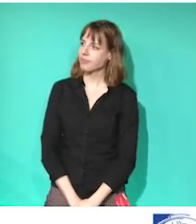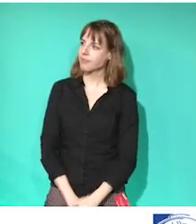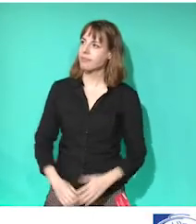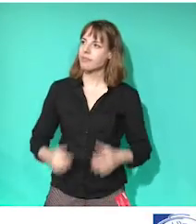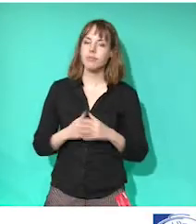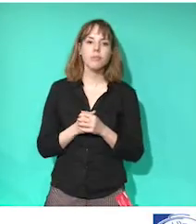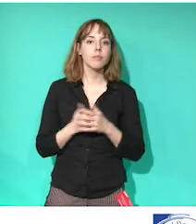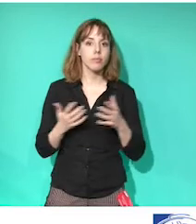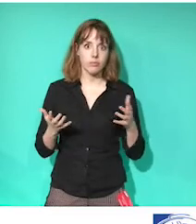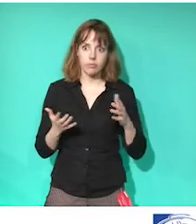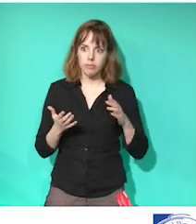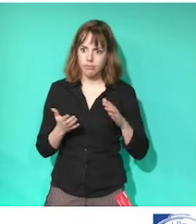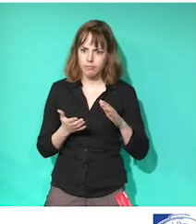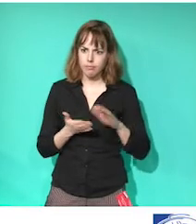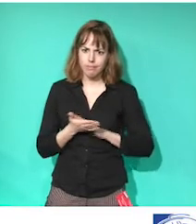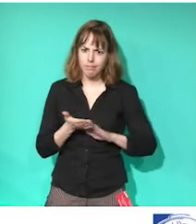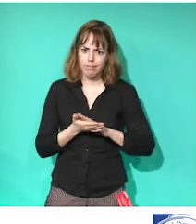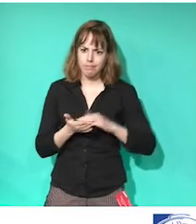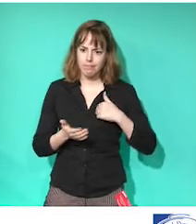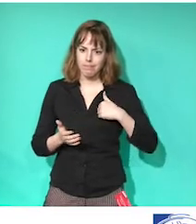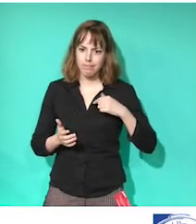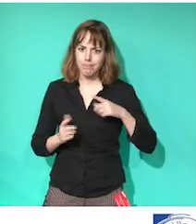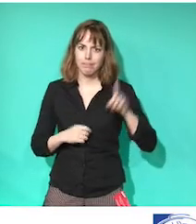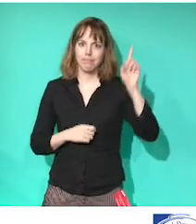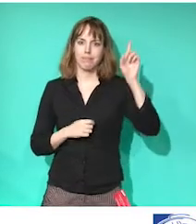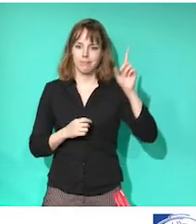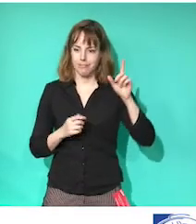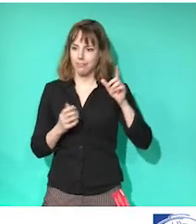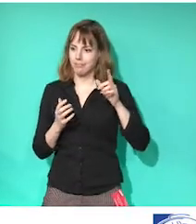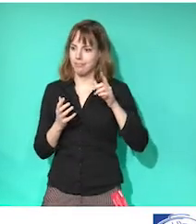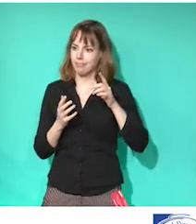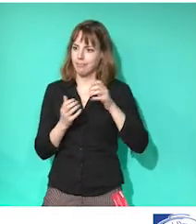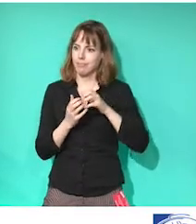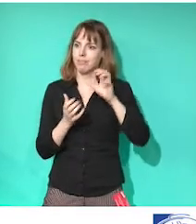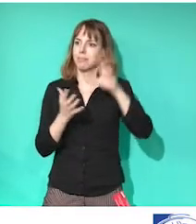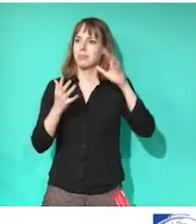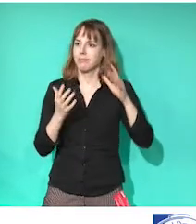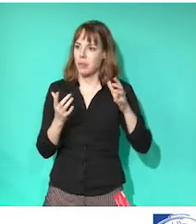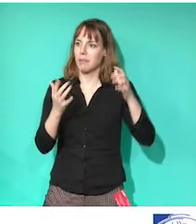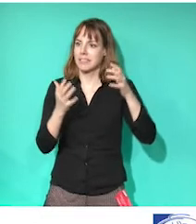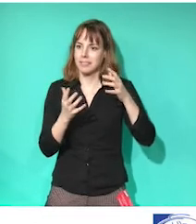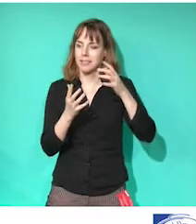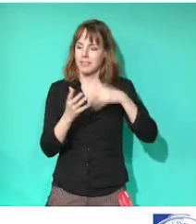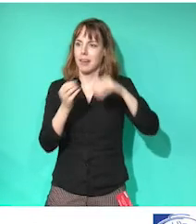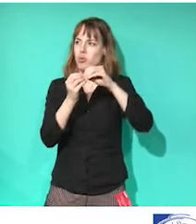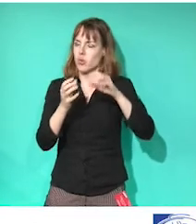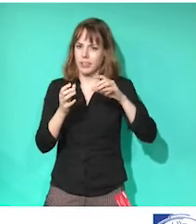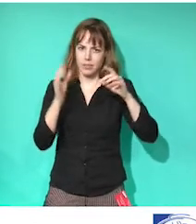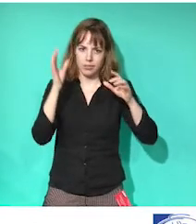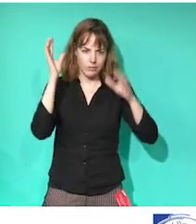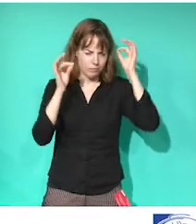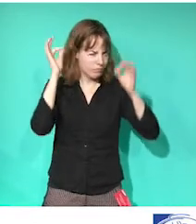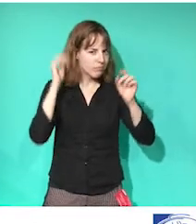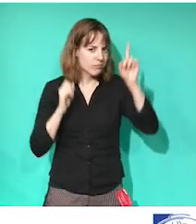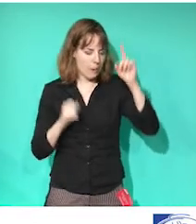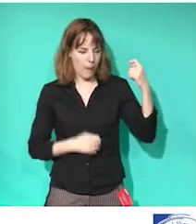Pardon de rajouter mon petit cri, mon modeste cri au vôtre, chère Aline, mais là je change de casquette parce que je suis aussi présidente